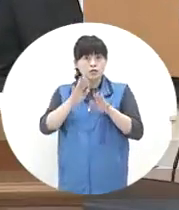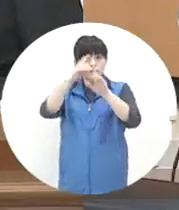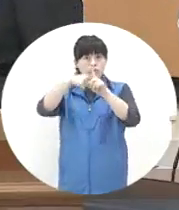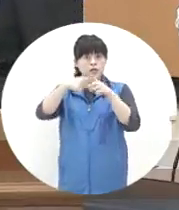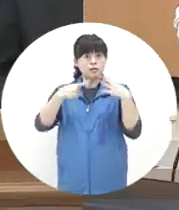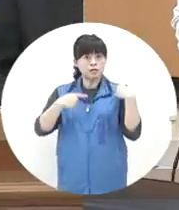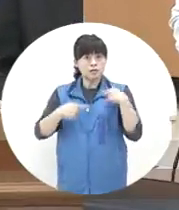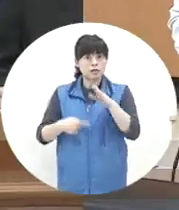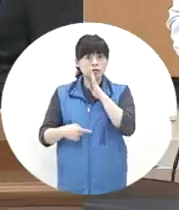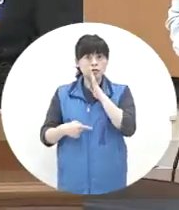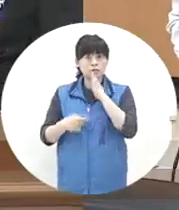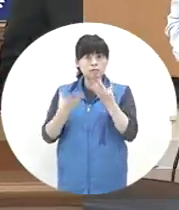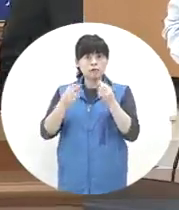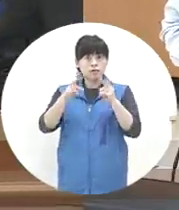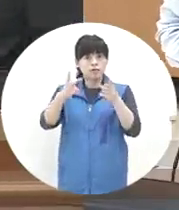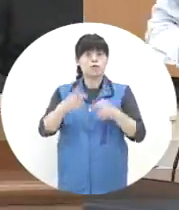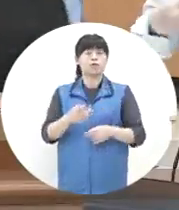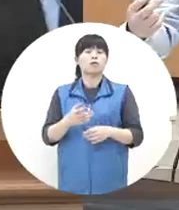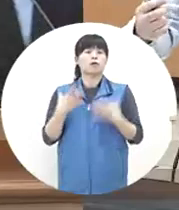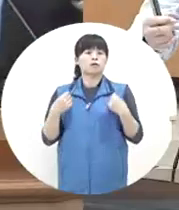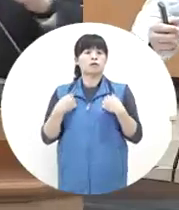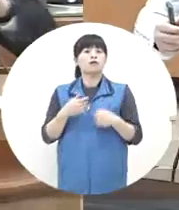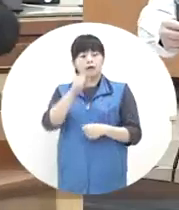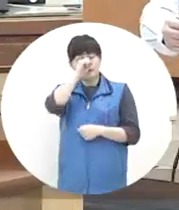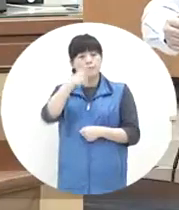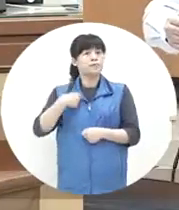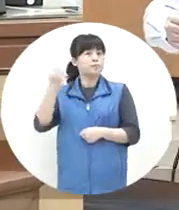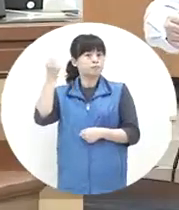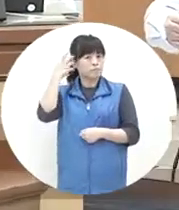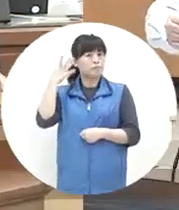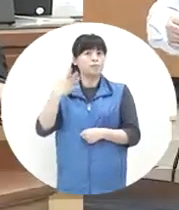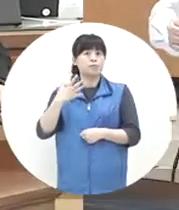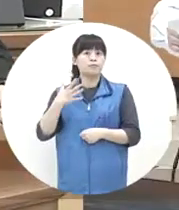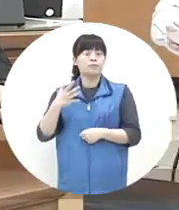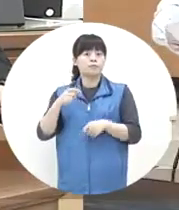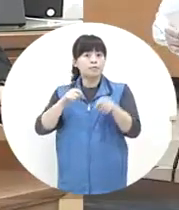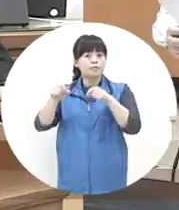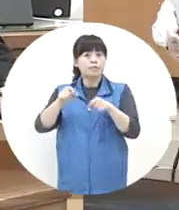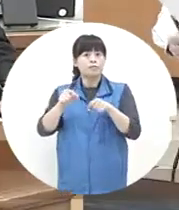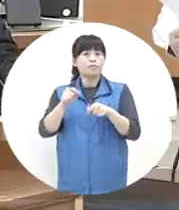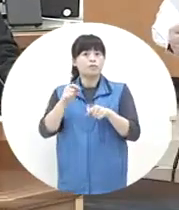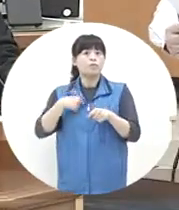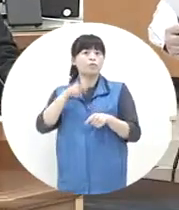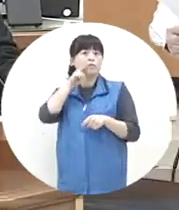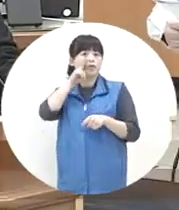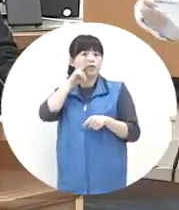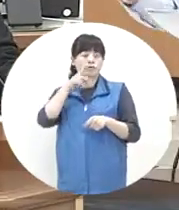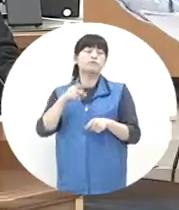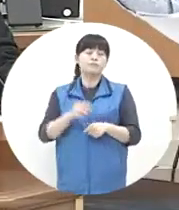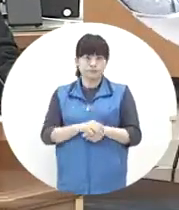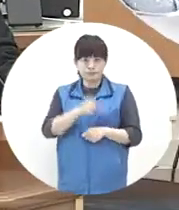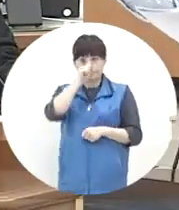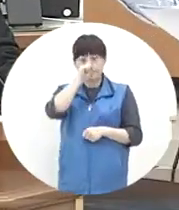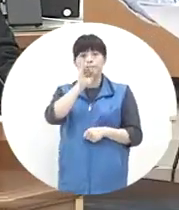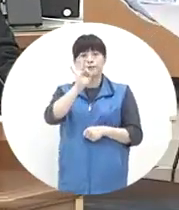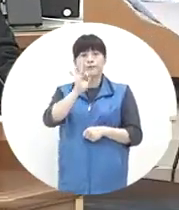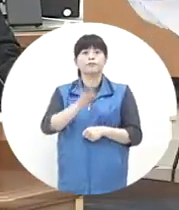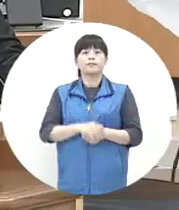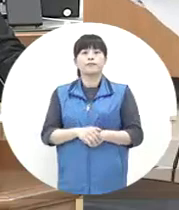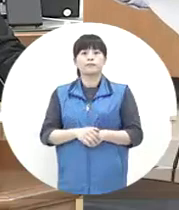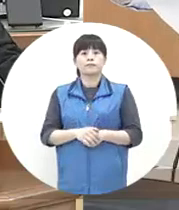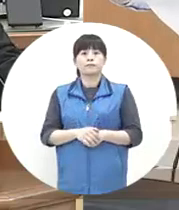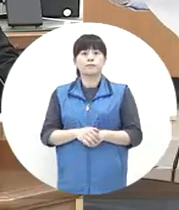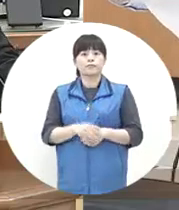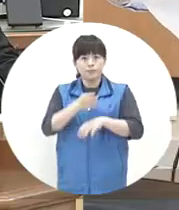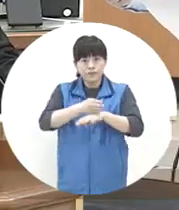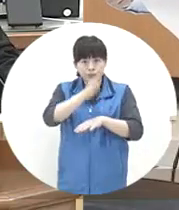就对，没有变。 对啦， 好好，那这样我听到的计划是不对的啦哈，哎、哦，那。这个哈、哦、也很